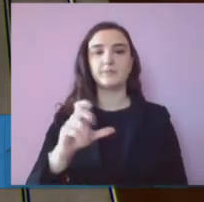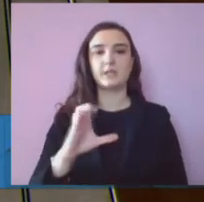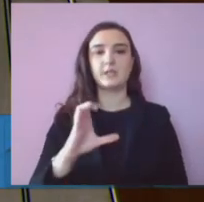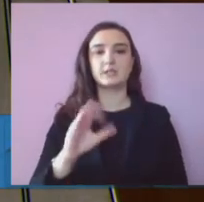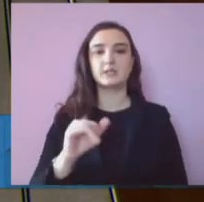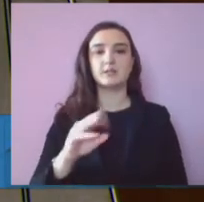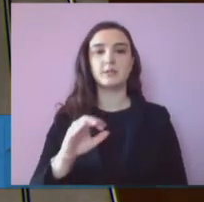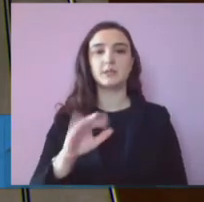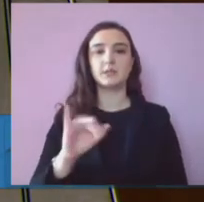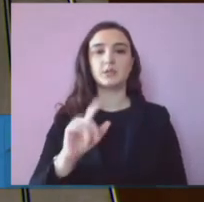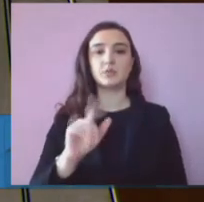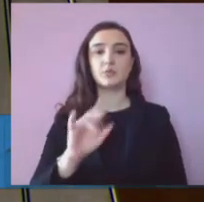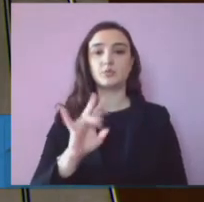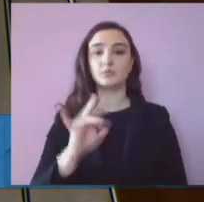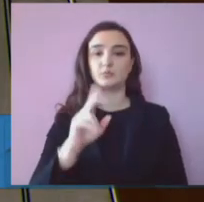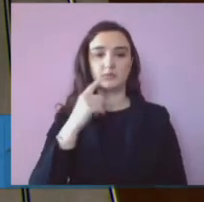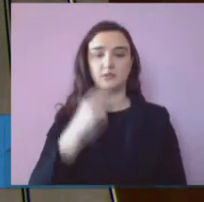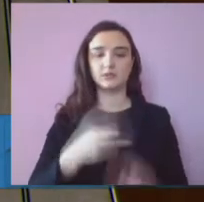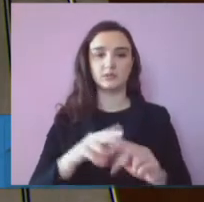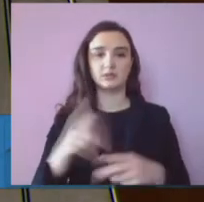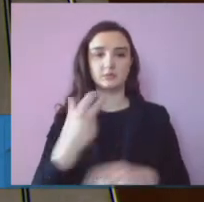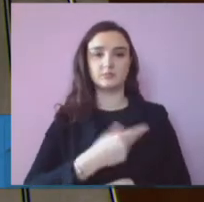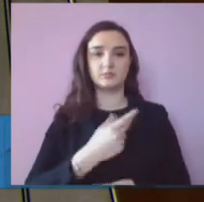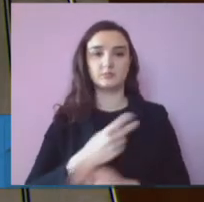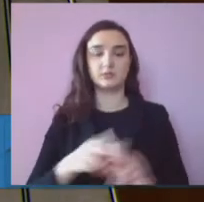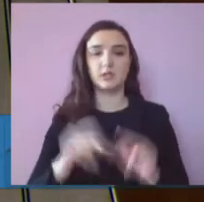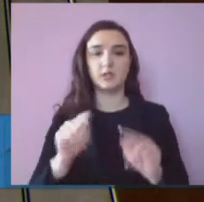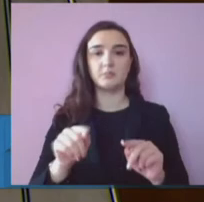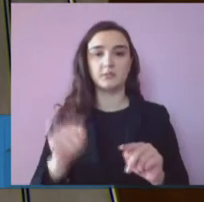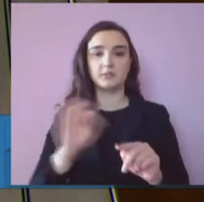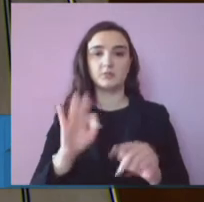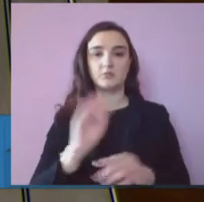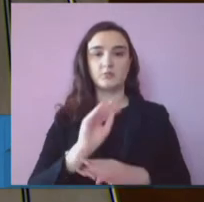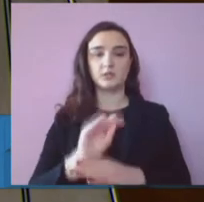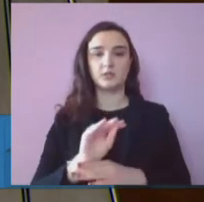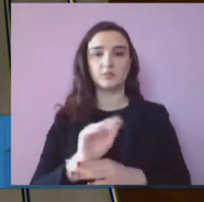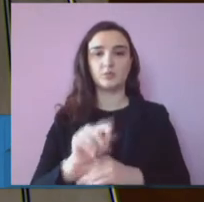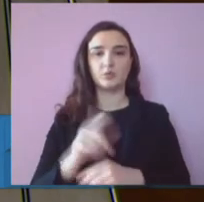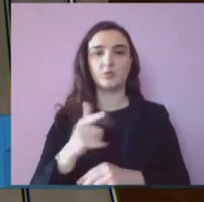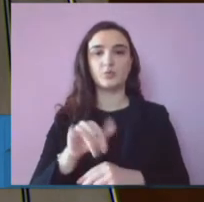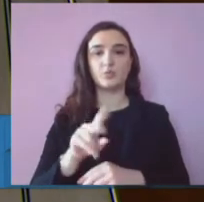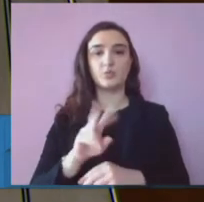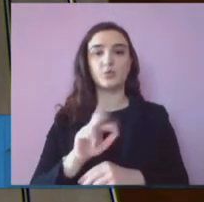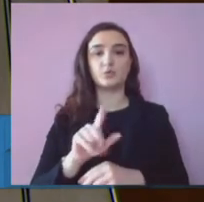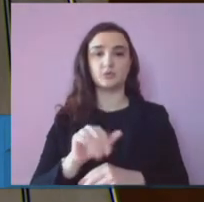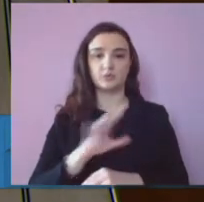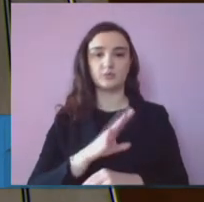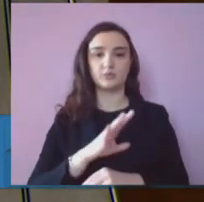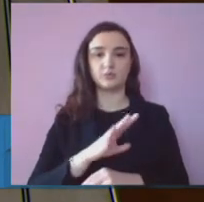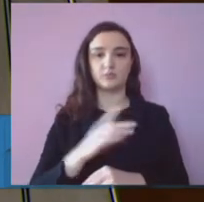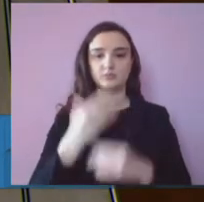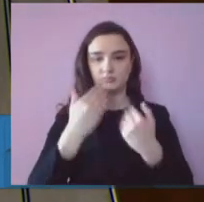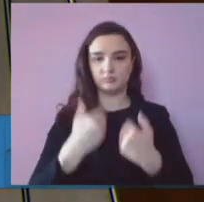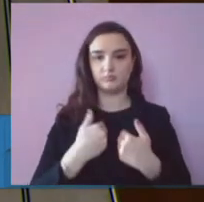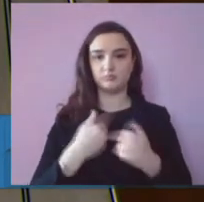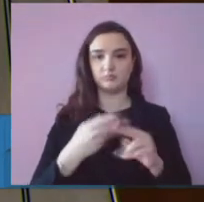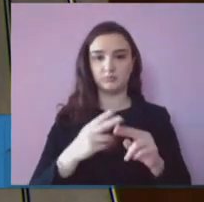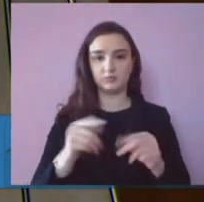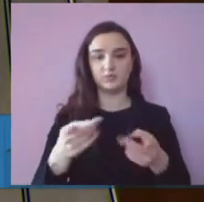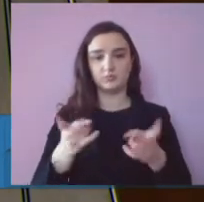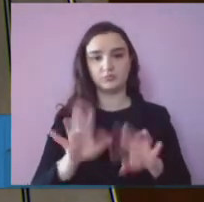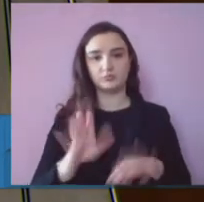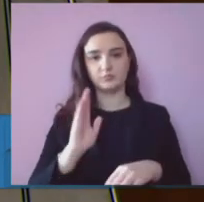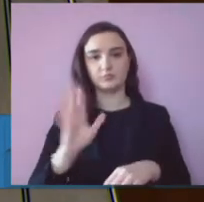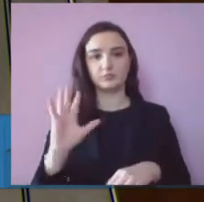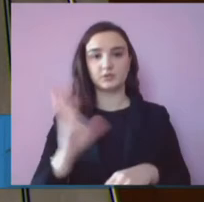უნდა დავასახელოთ საშუალება და აი ამის ფონზე მომატებული გლუკოზის მაჩვენებელთან დაკავშირებით გვეკითხებიან. ეს დამრჩება მთელი